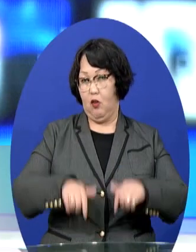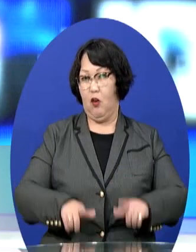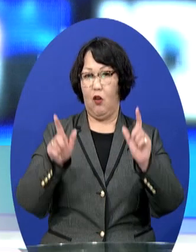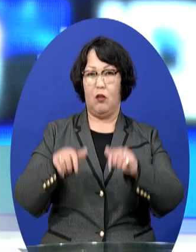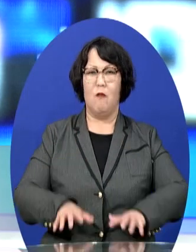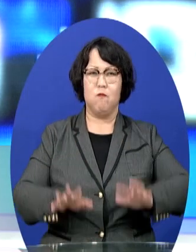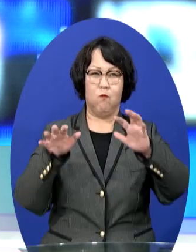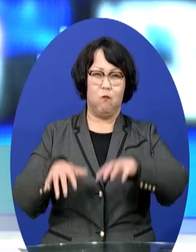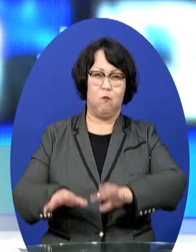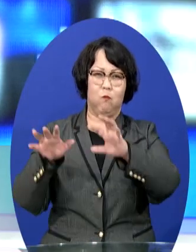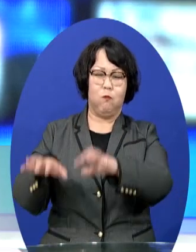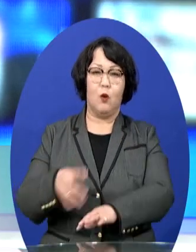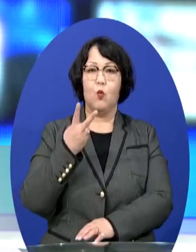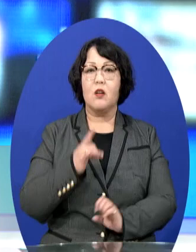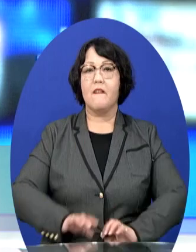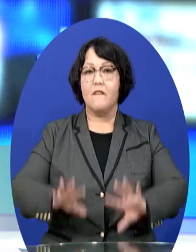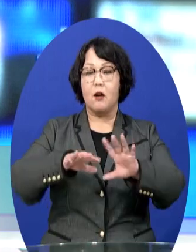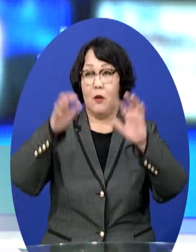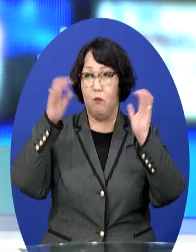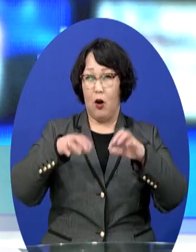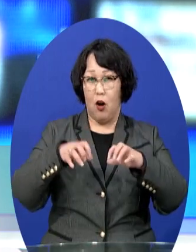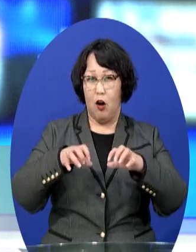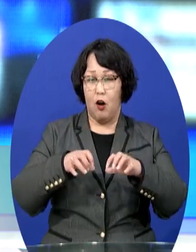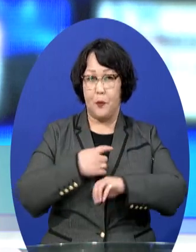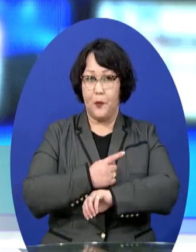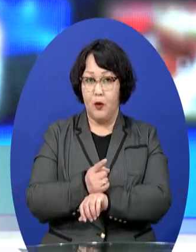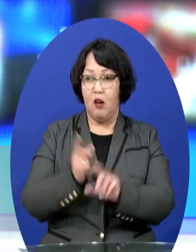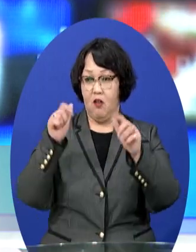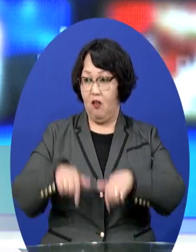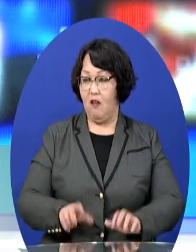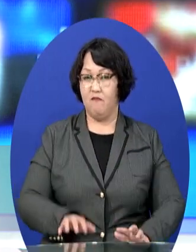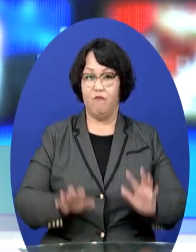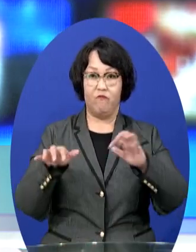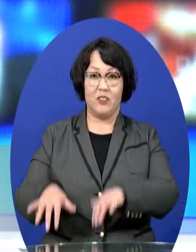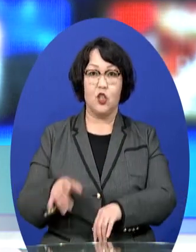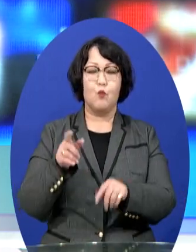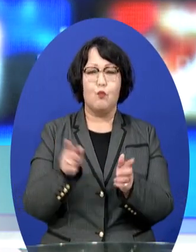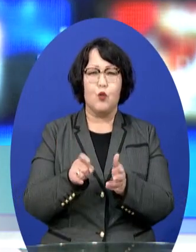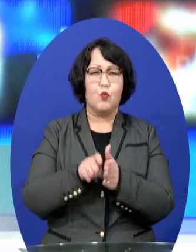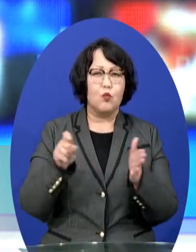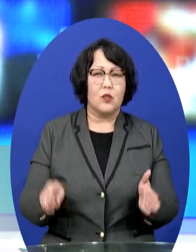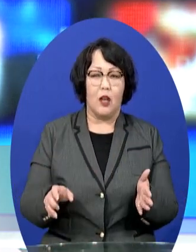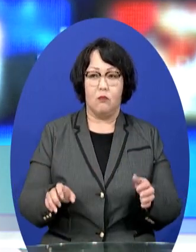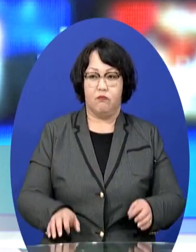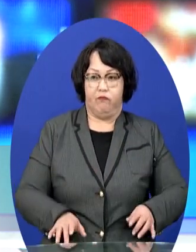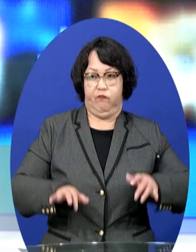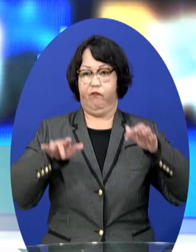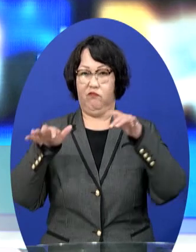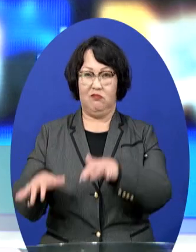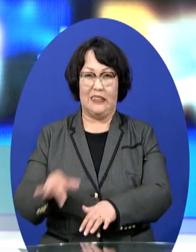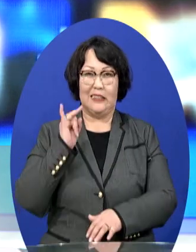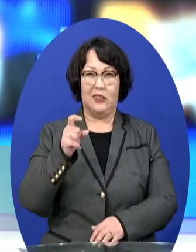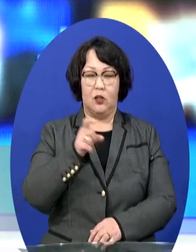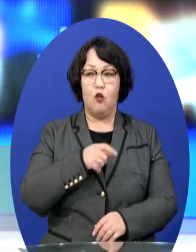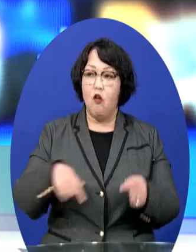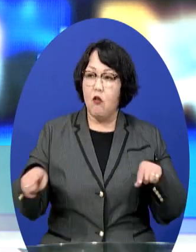хэвээрээ байна. 3-ороны эрчимшил хэмжээнээс хамаарч гол усны төвшин богино хугацаанд огцом нэмэгдэж үерлэж байгаа болохоор голын дагуу